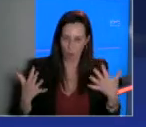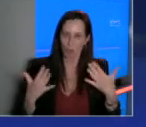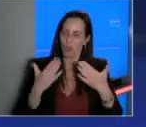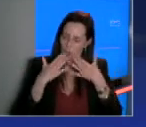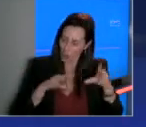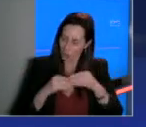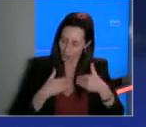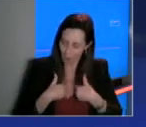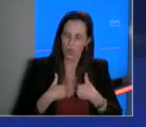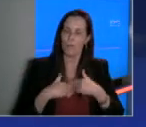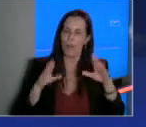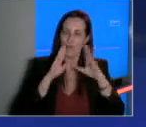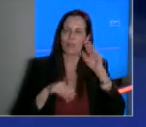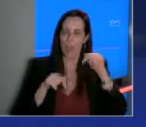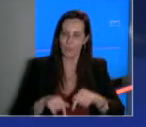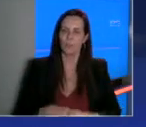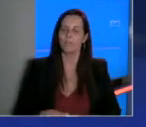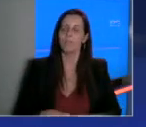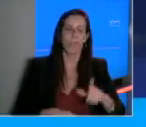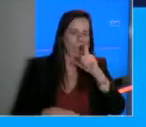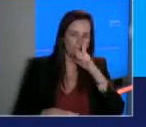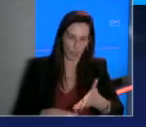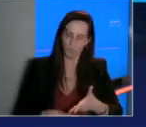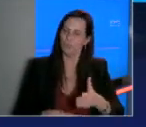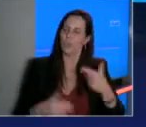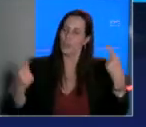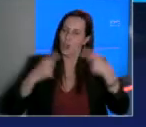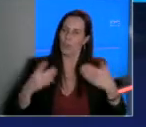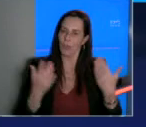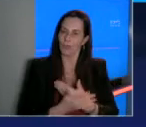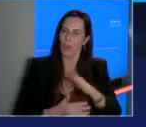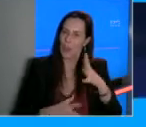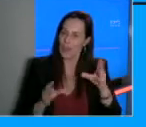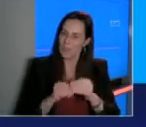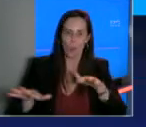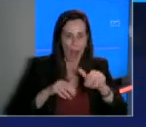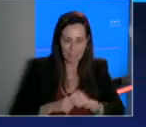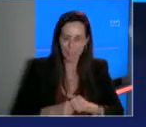תודה שהייתם איתנו ברשתות וגם פה. יום ראשון, יום חדש, כנראה עם